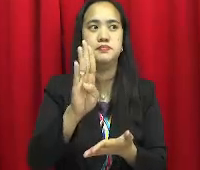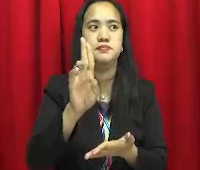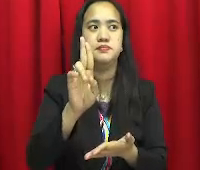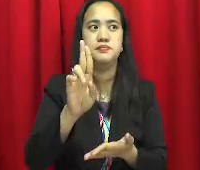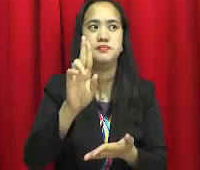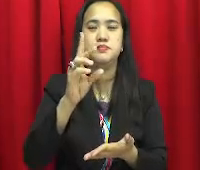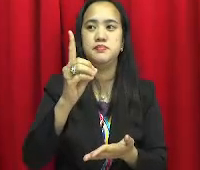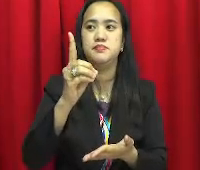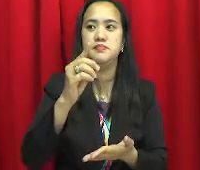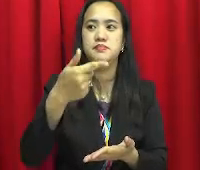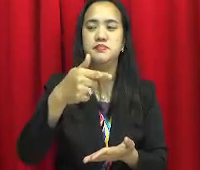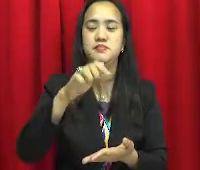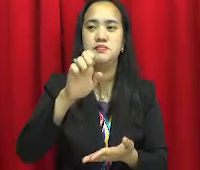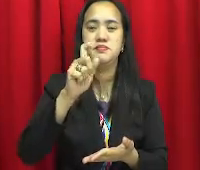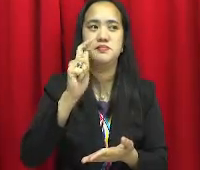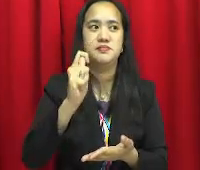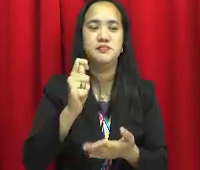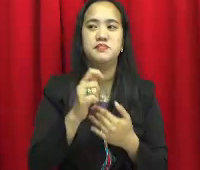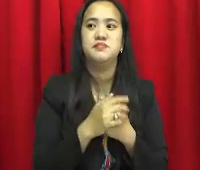Lesley.